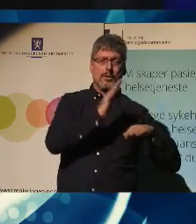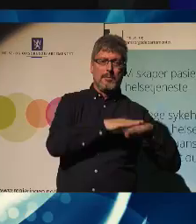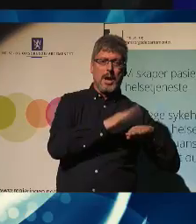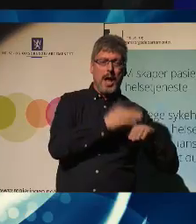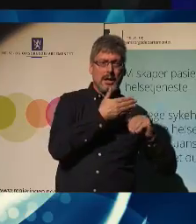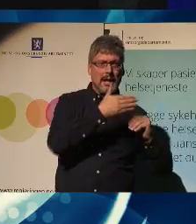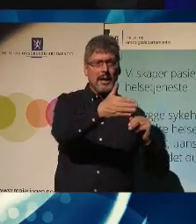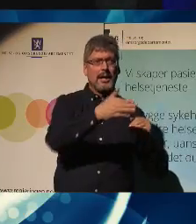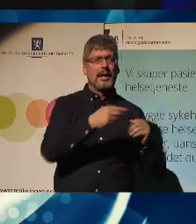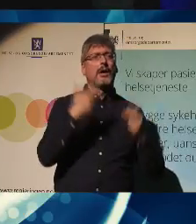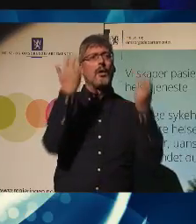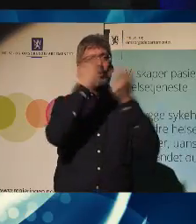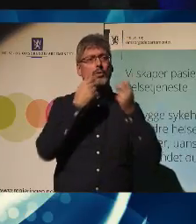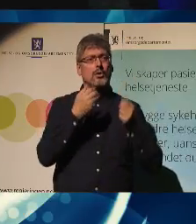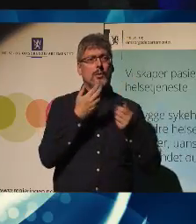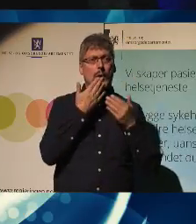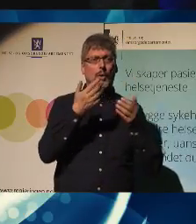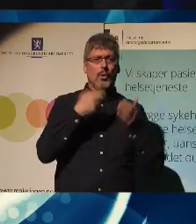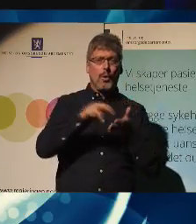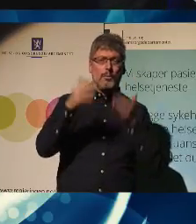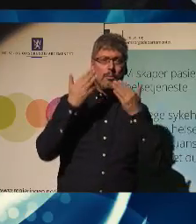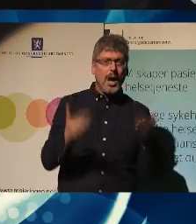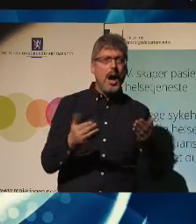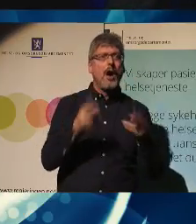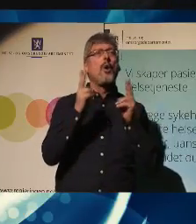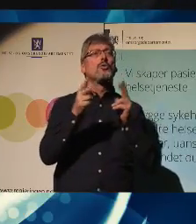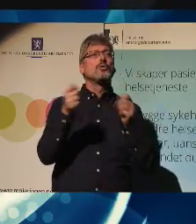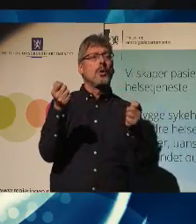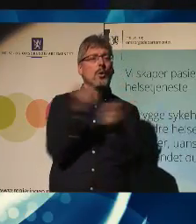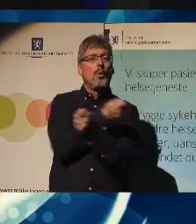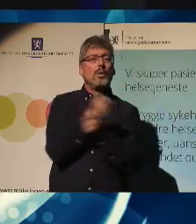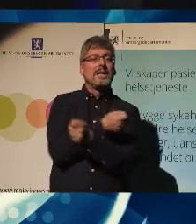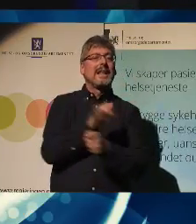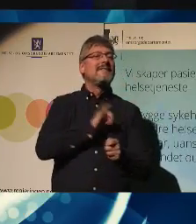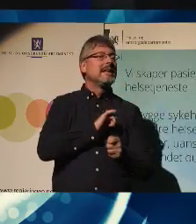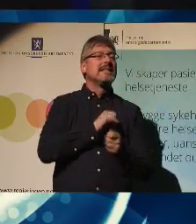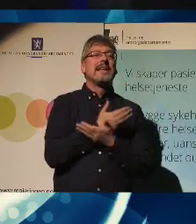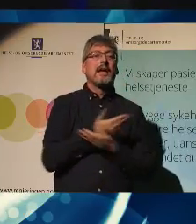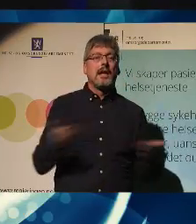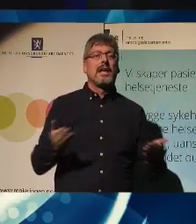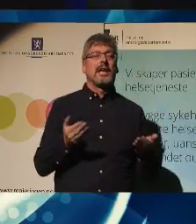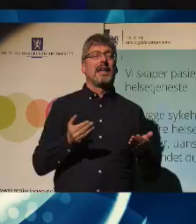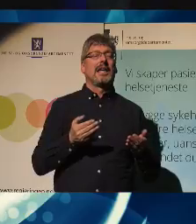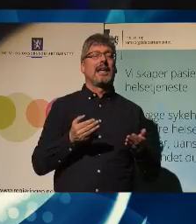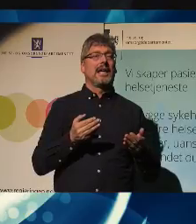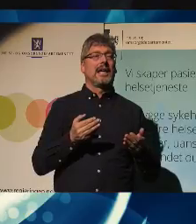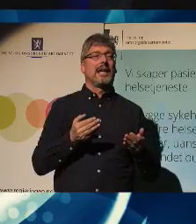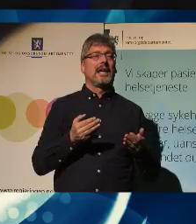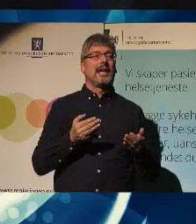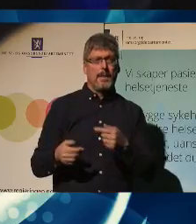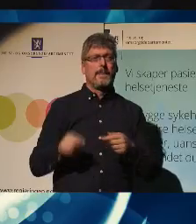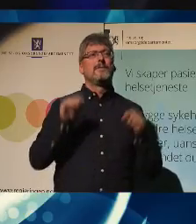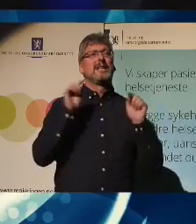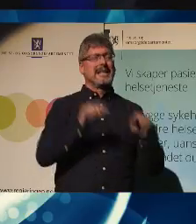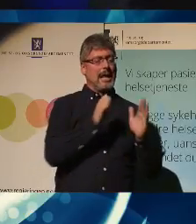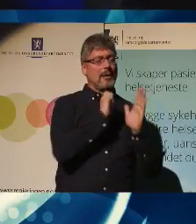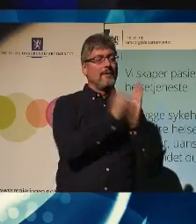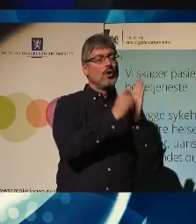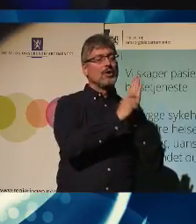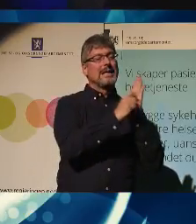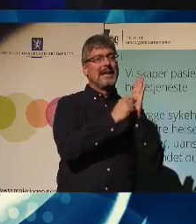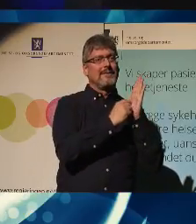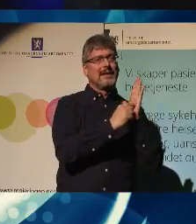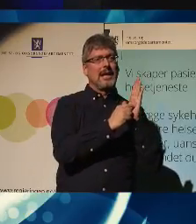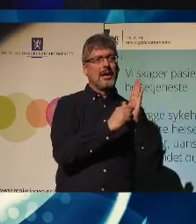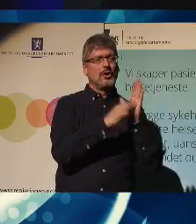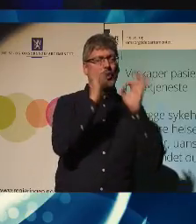å undersøke om det går bra, og for å korrigere hvis det ikke går bra. Og det er det denne forskriften tydeliggjør i